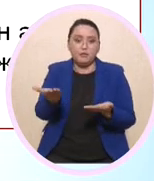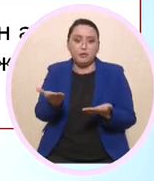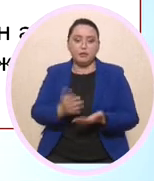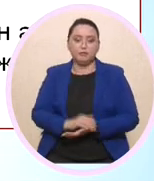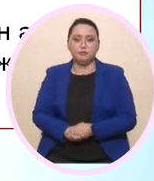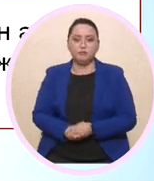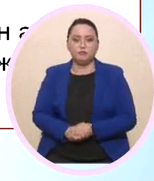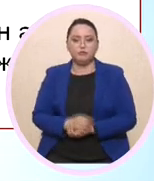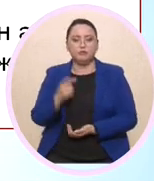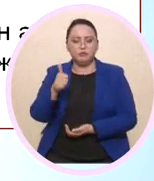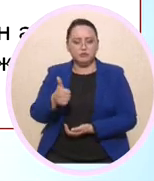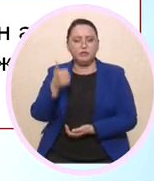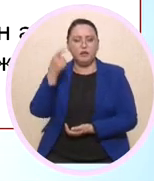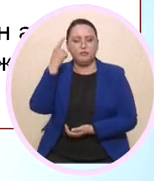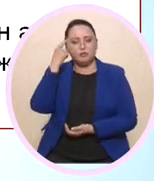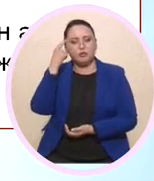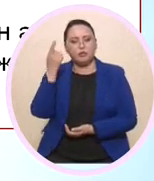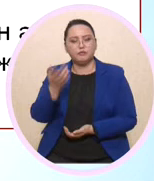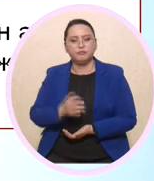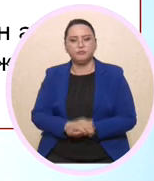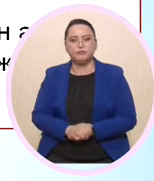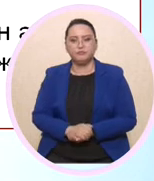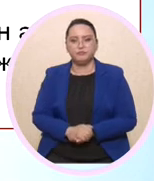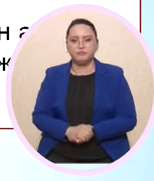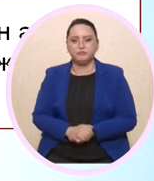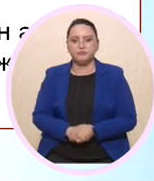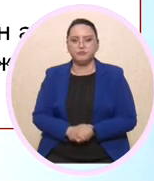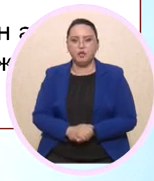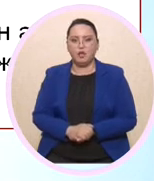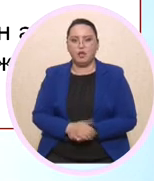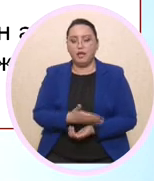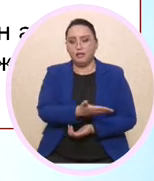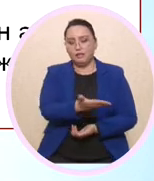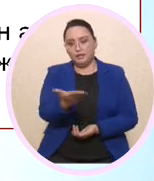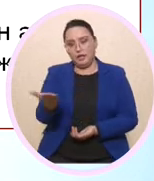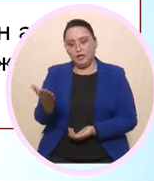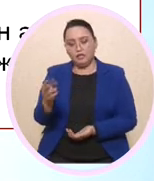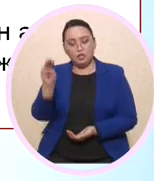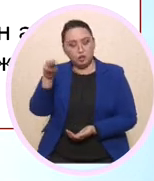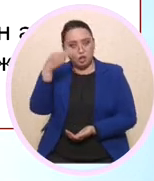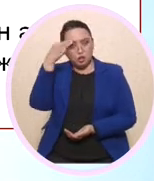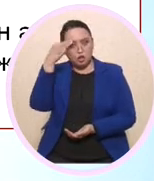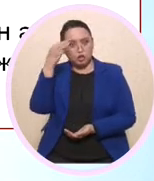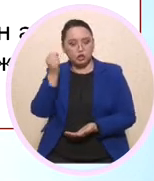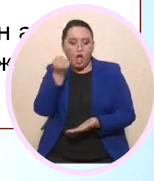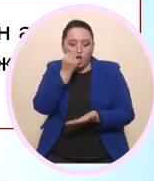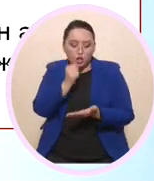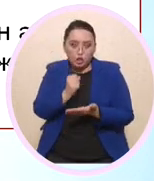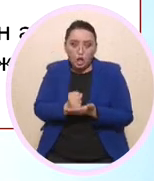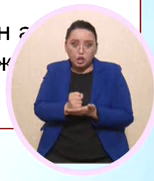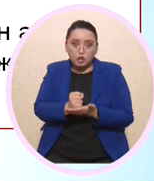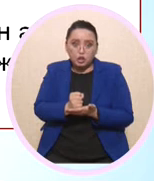хэрэгцүүлэн бодороо. Өөр та нарын тодорхойлсон тодорхойлтыгч мөн адил баталж байж болно шүү